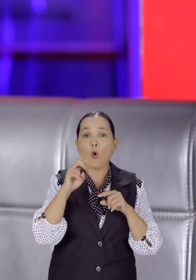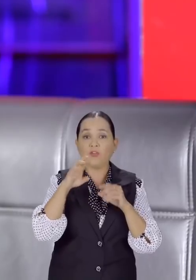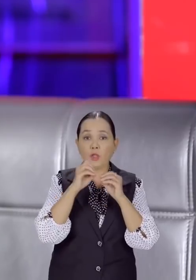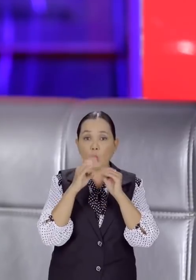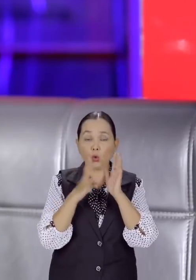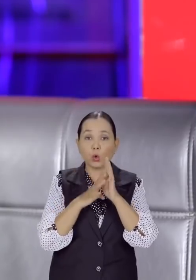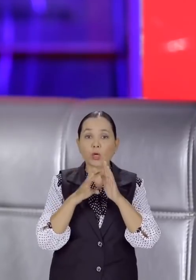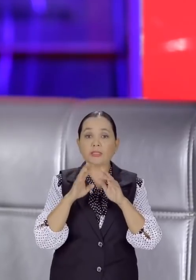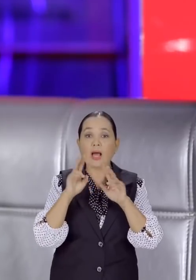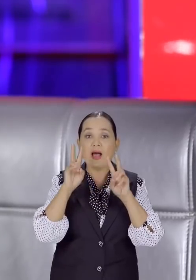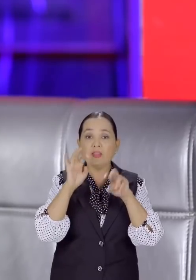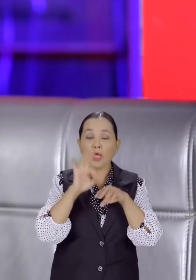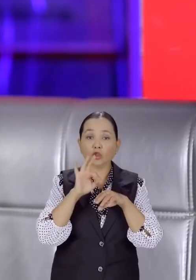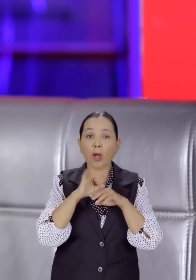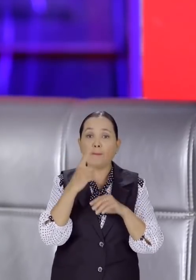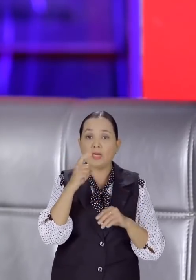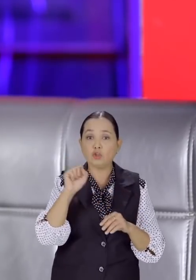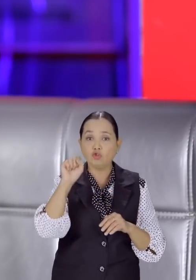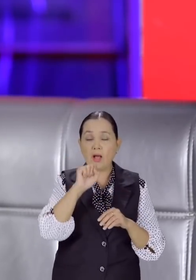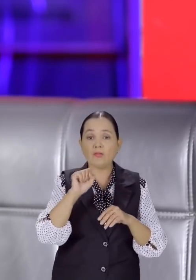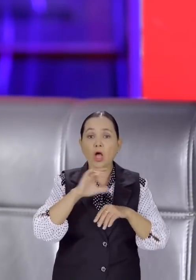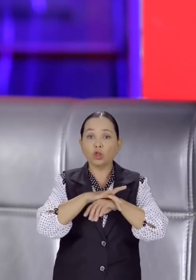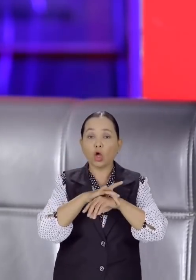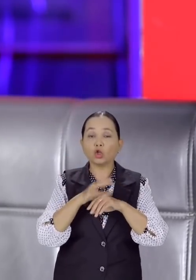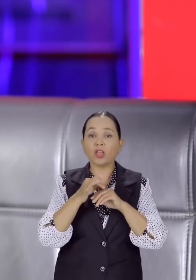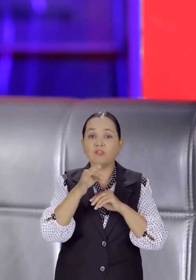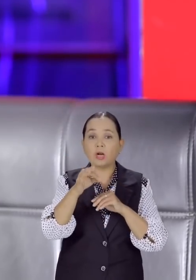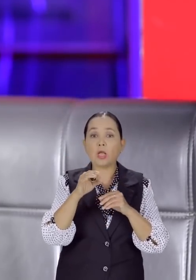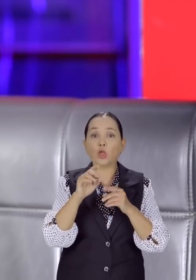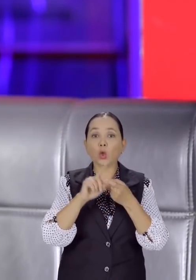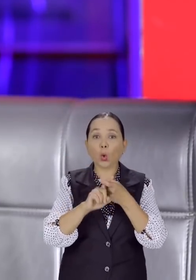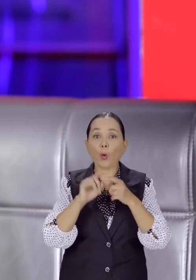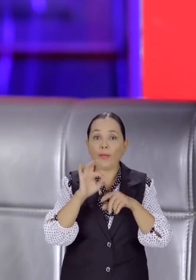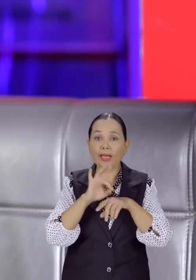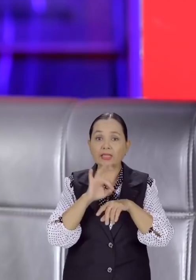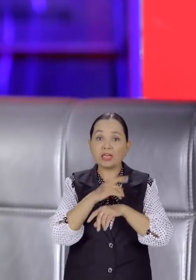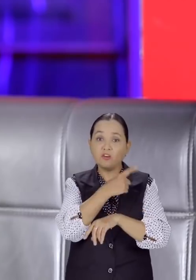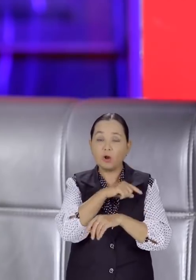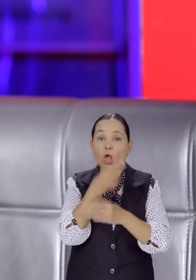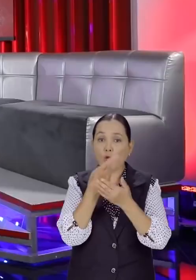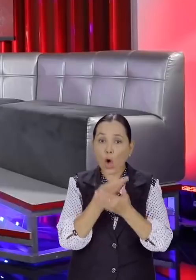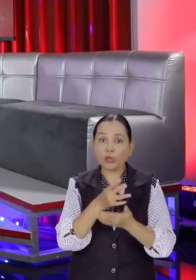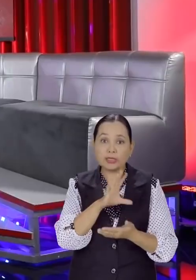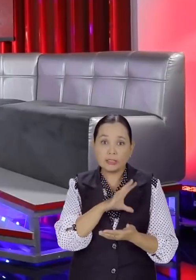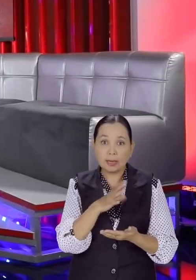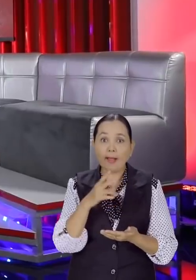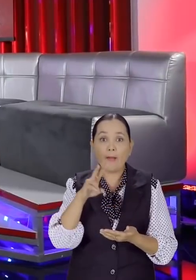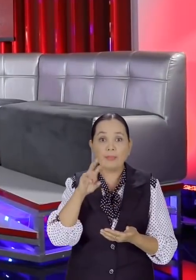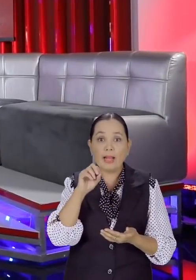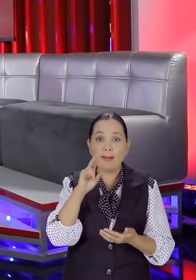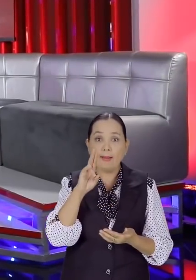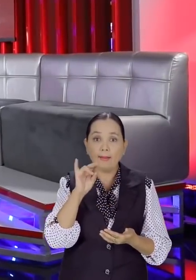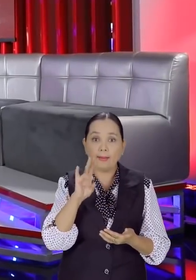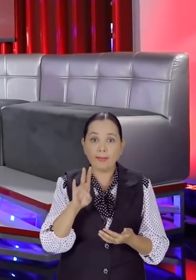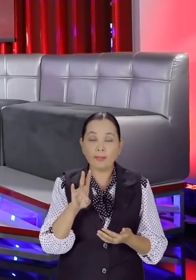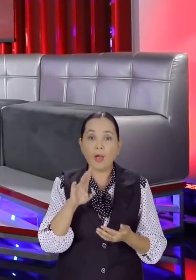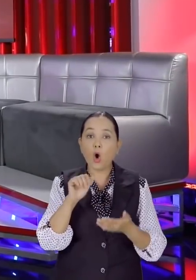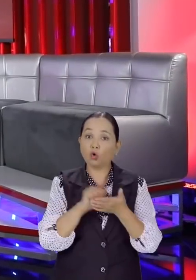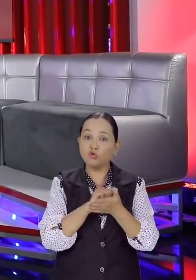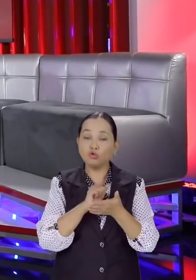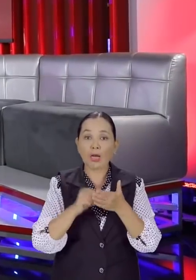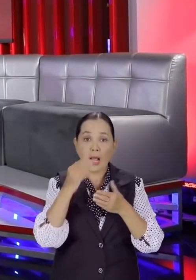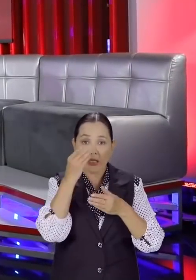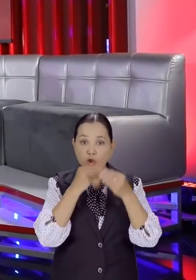bilan 1 avgust kuni Toshkent viloyat yuqumli kasalliklar shifoxonasiga yotqizilgan, lekin